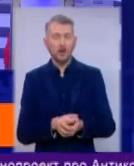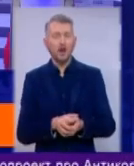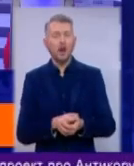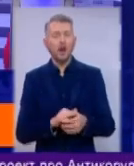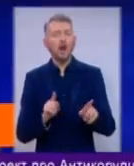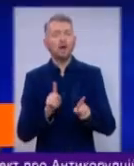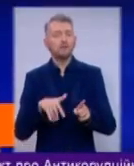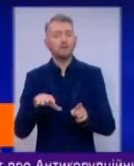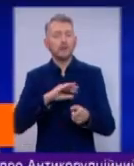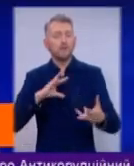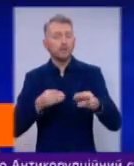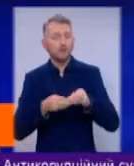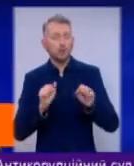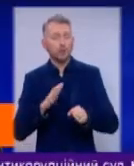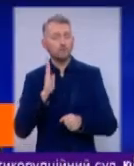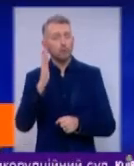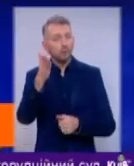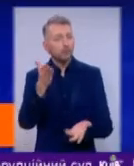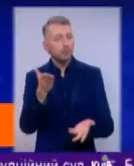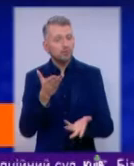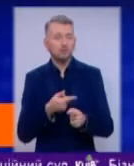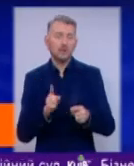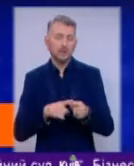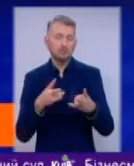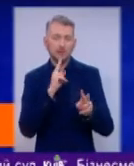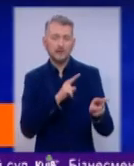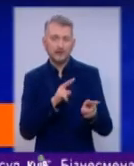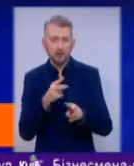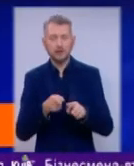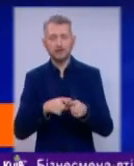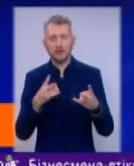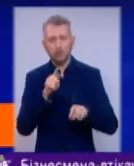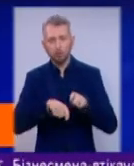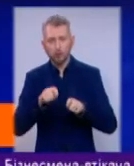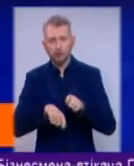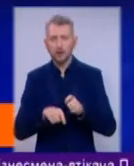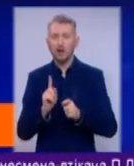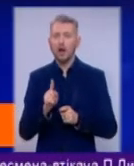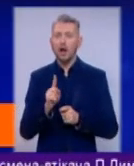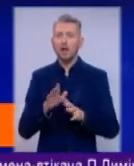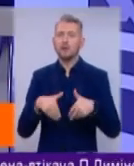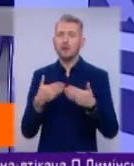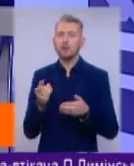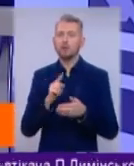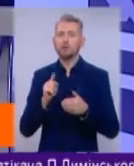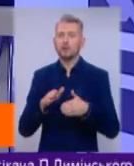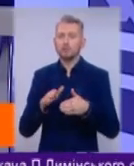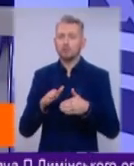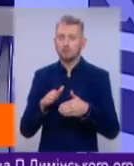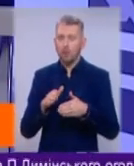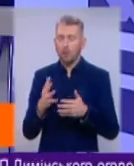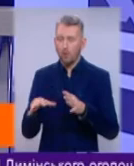все може вилитися в майбутньому? От за цим треба стежити, це треба контролювати. Але обрали варіант той, що запропонував Петро